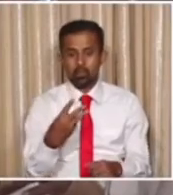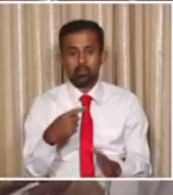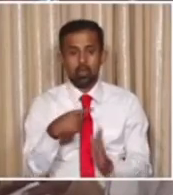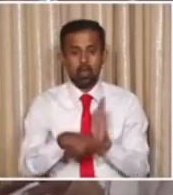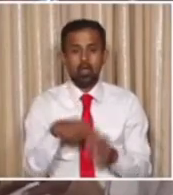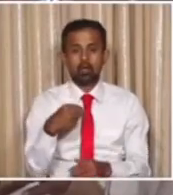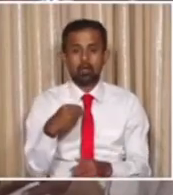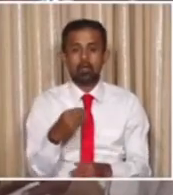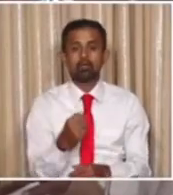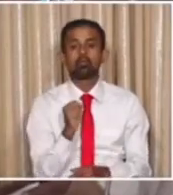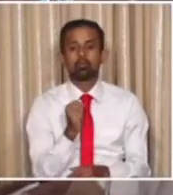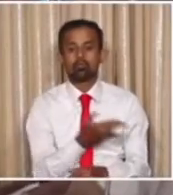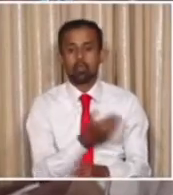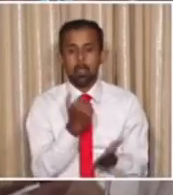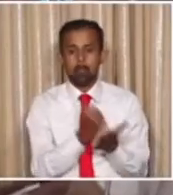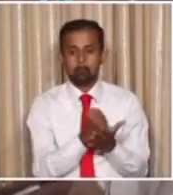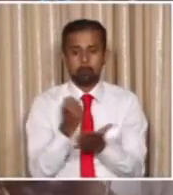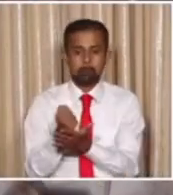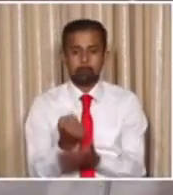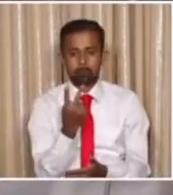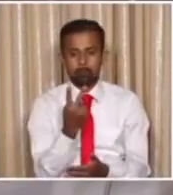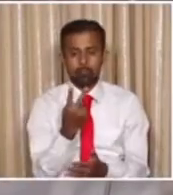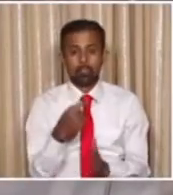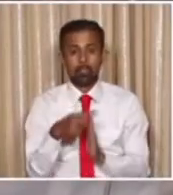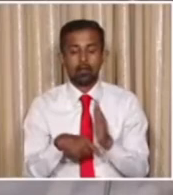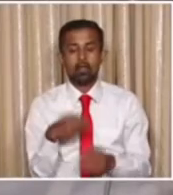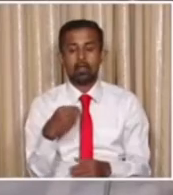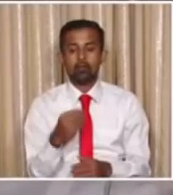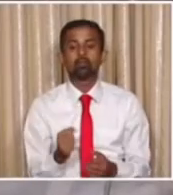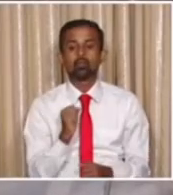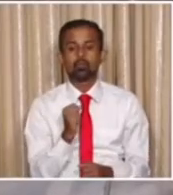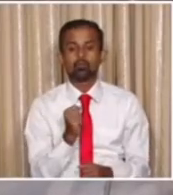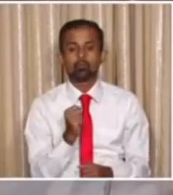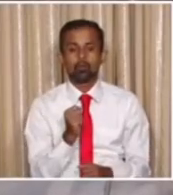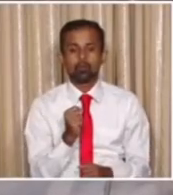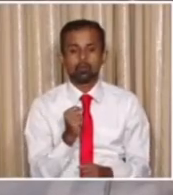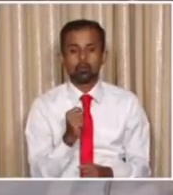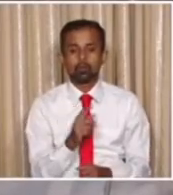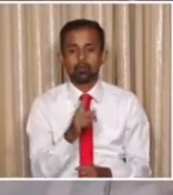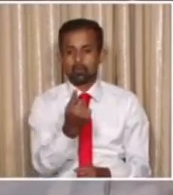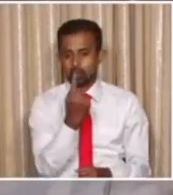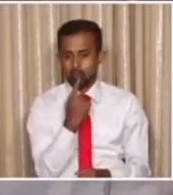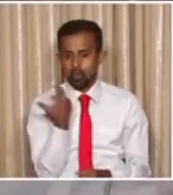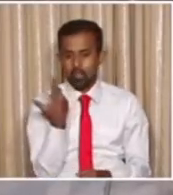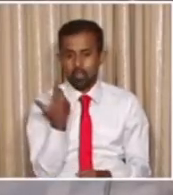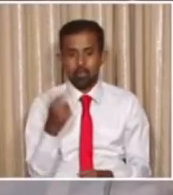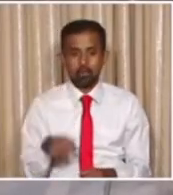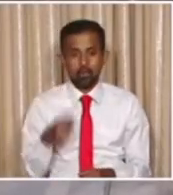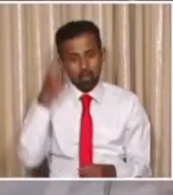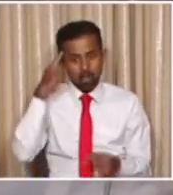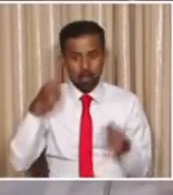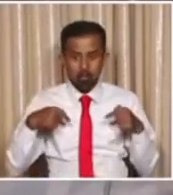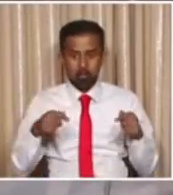ණය මොනවද? බැංකු දෙක මේ තියෙන දේශී ණය මොනවද? ඒ වෙලාවේ කවුරුත් සද්ද කළේ නැහැ. දැන් ඒක අපට් කරපු